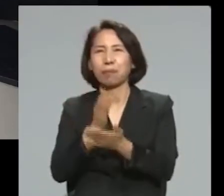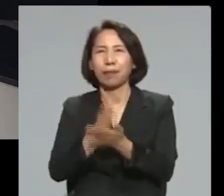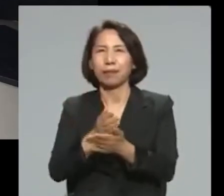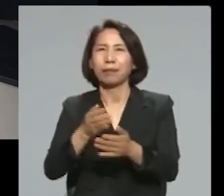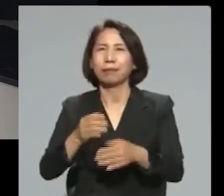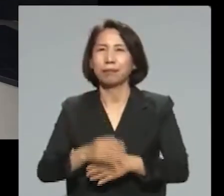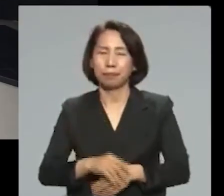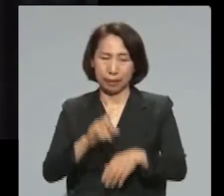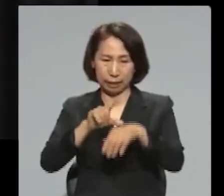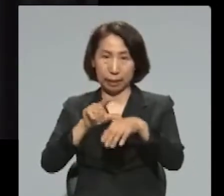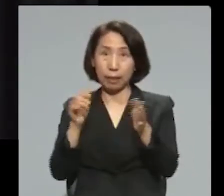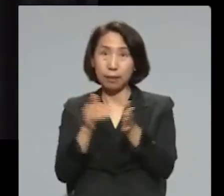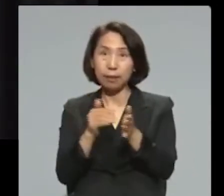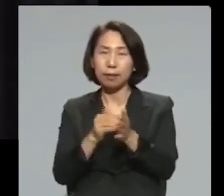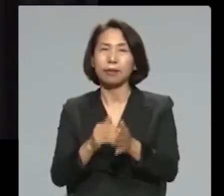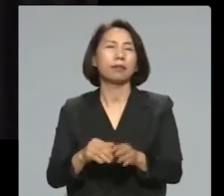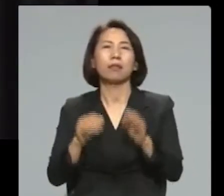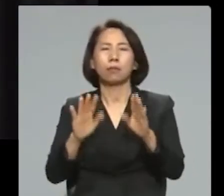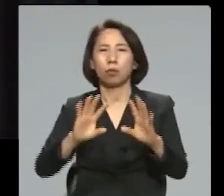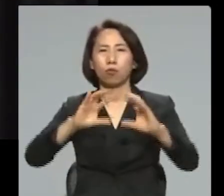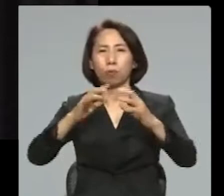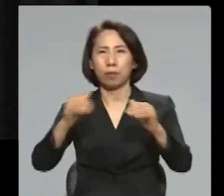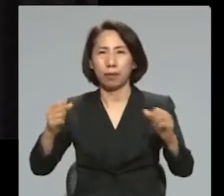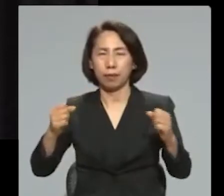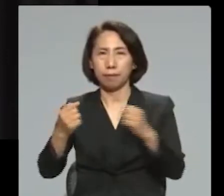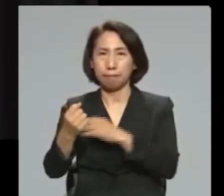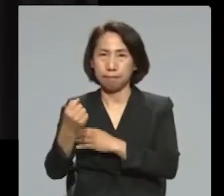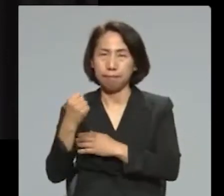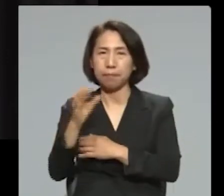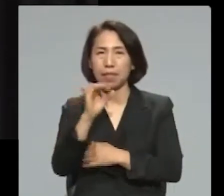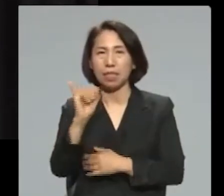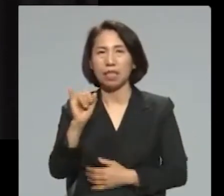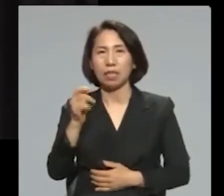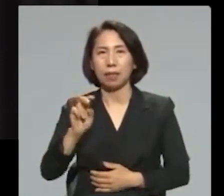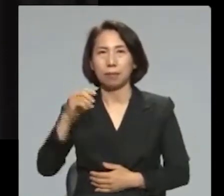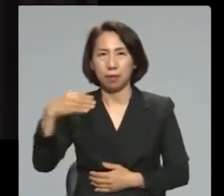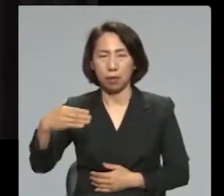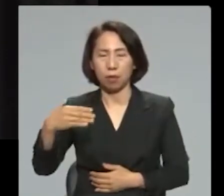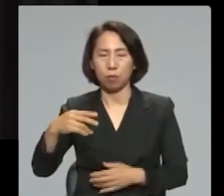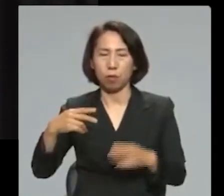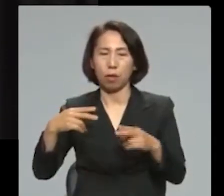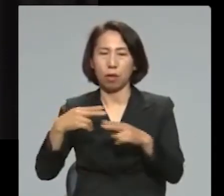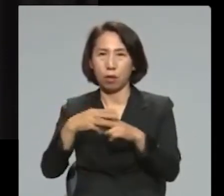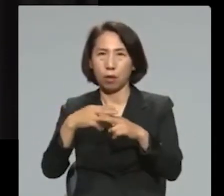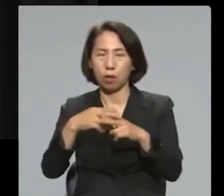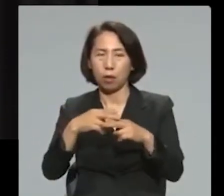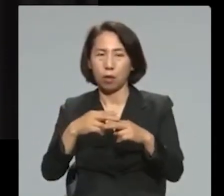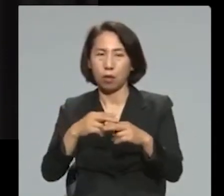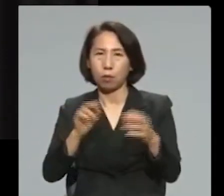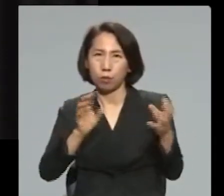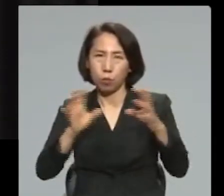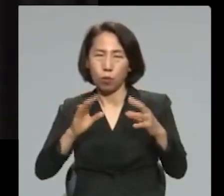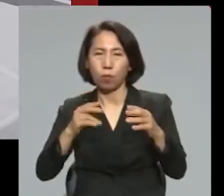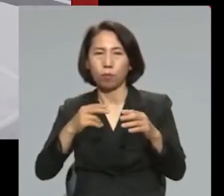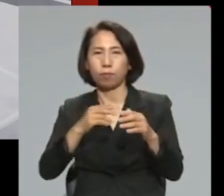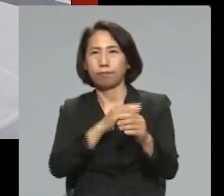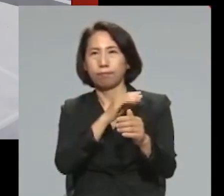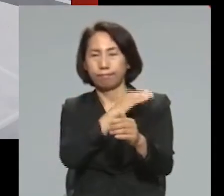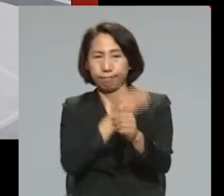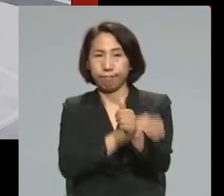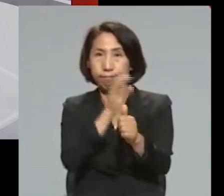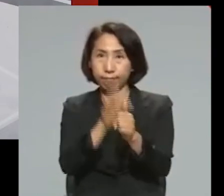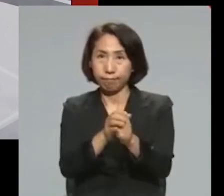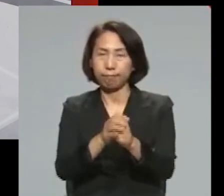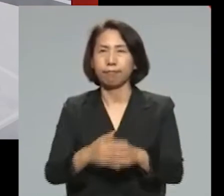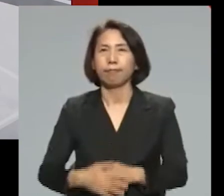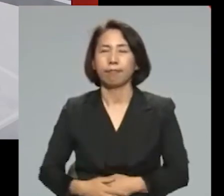시간이 다 된 것 같습니다. 네, 이번에 국민의힘 이남철 후보가 토론을 진행하겠습니다. 시작하시죠. 예, 이묵광